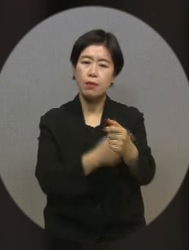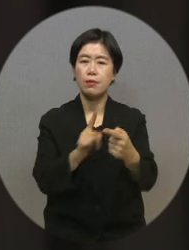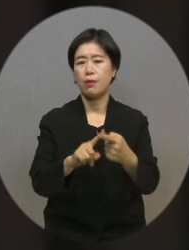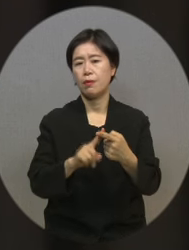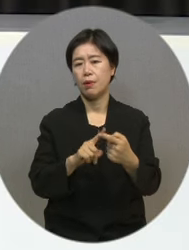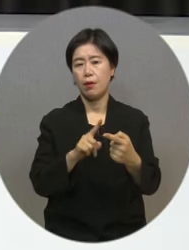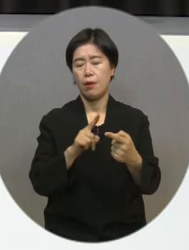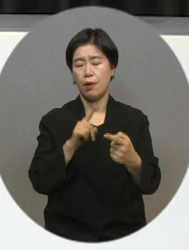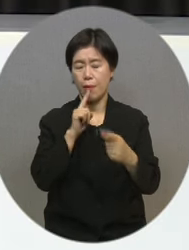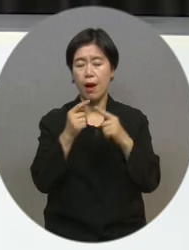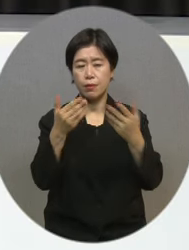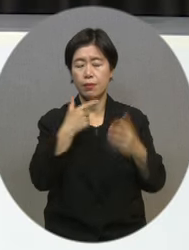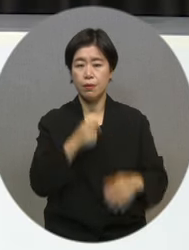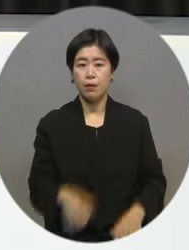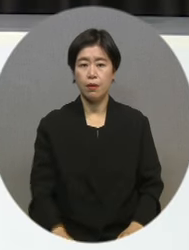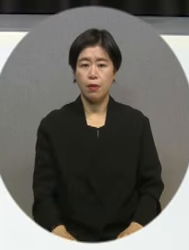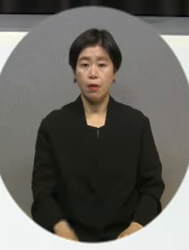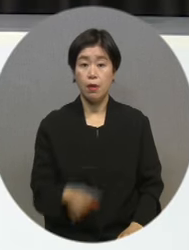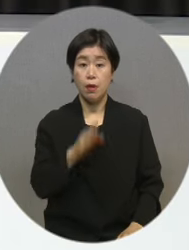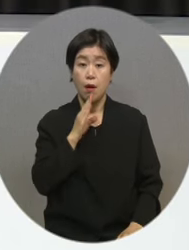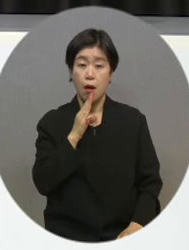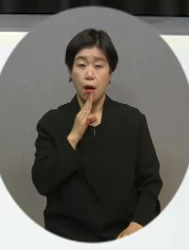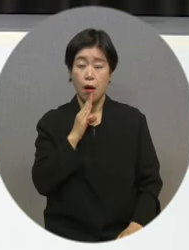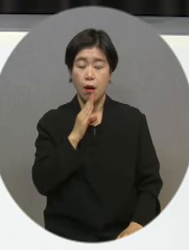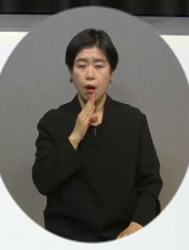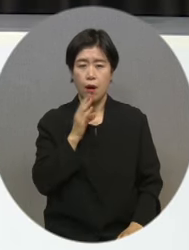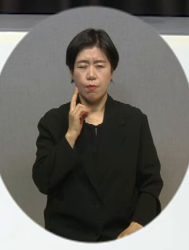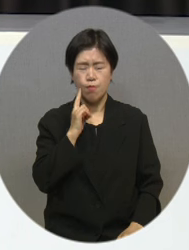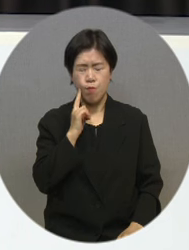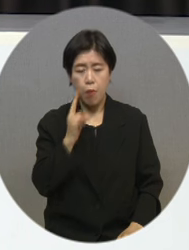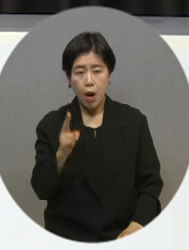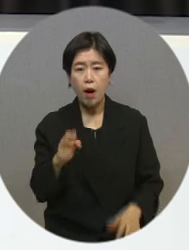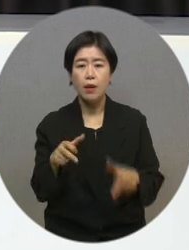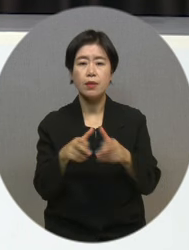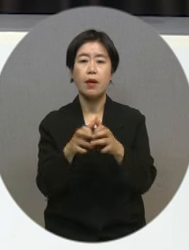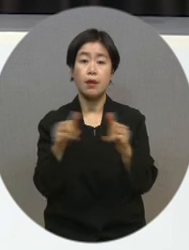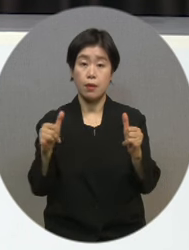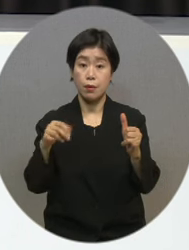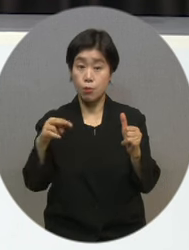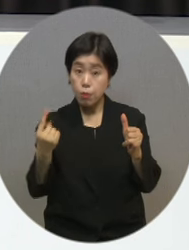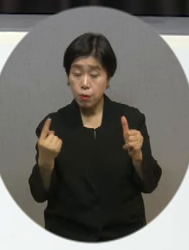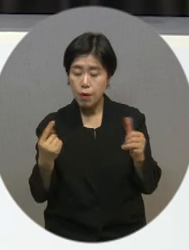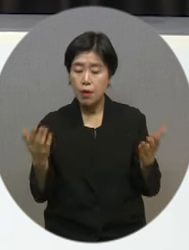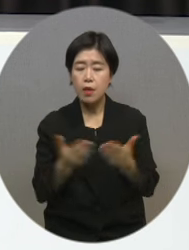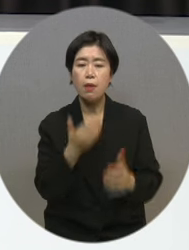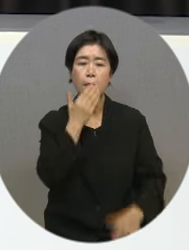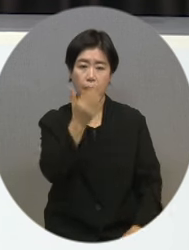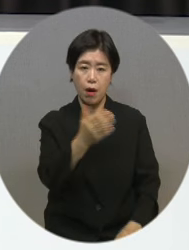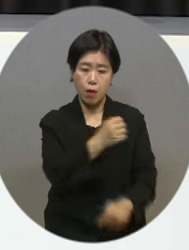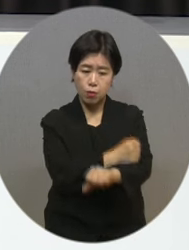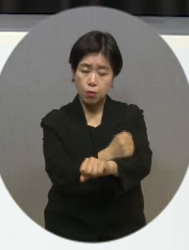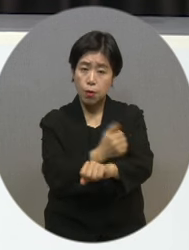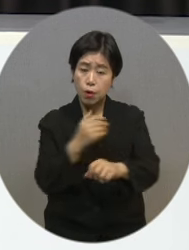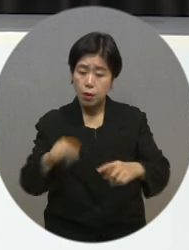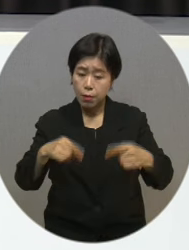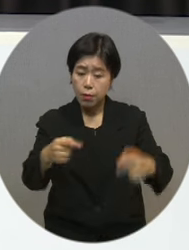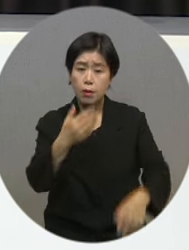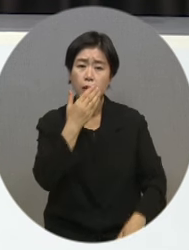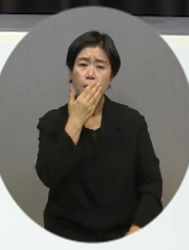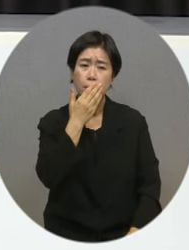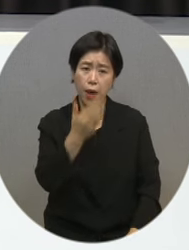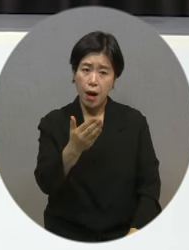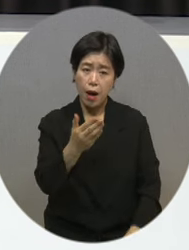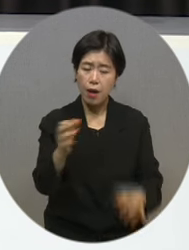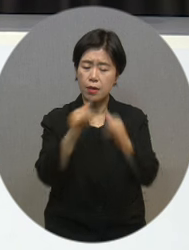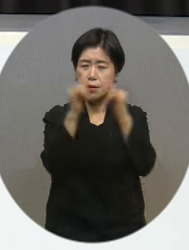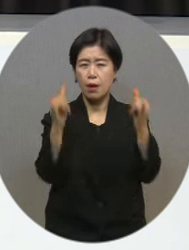가장 취약한 체중증 장애인이 일하는 사회, 노동으로 지역사회에서 시설로 가지